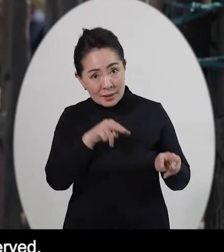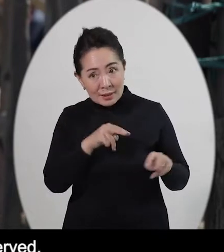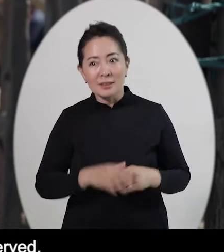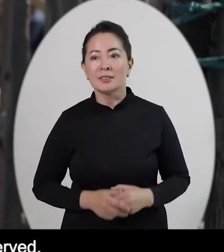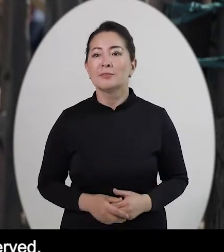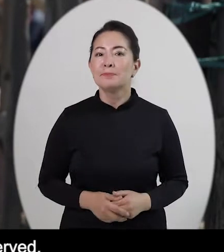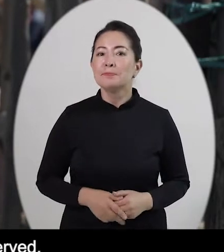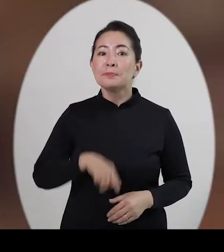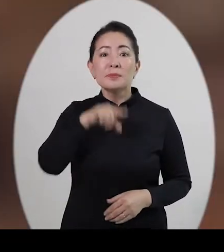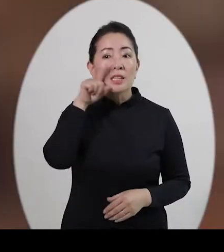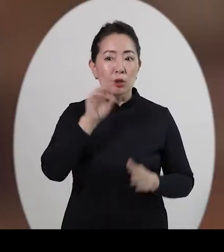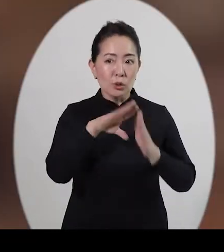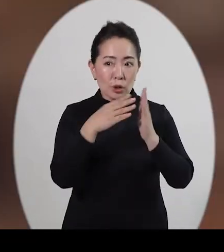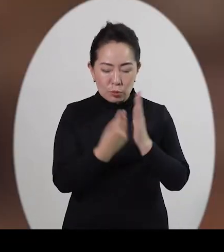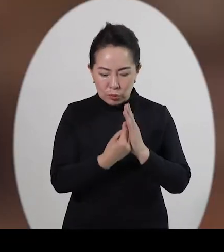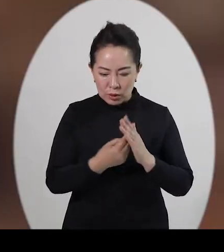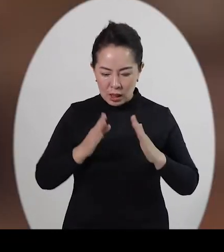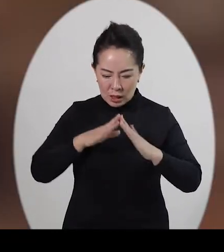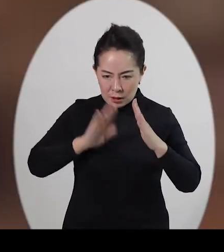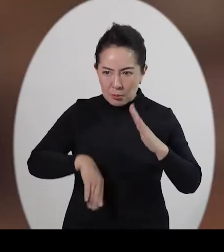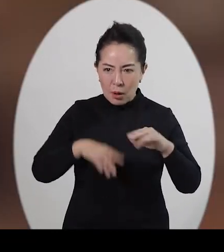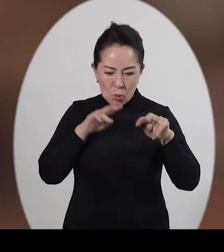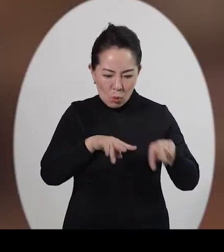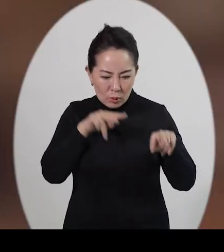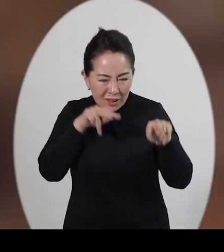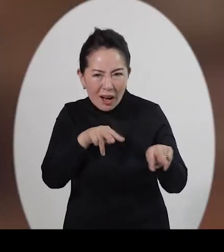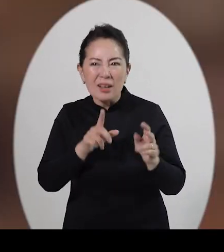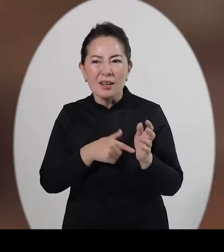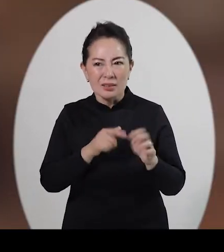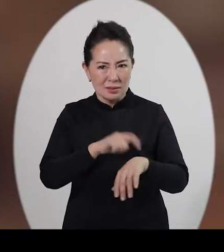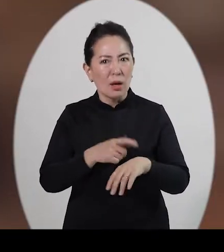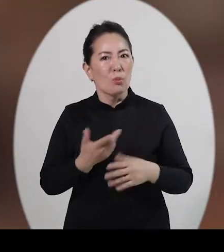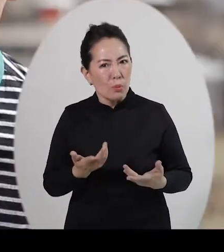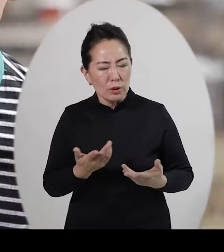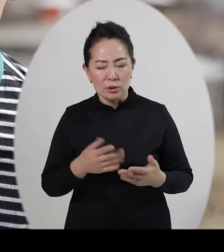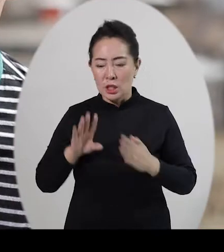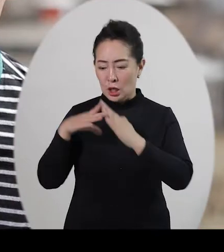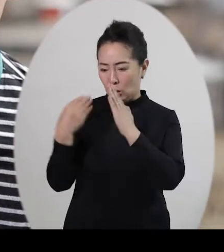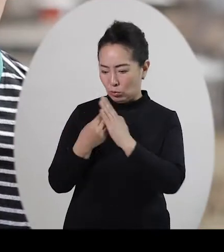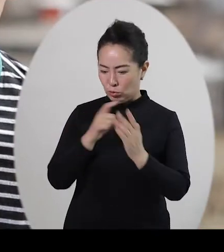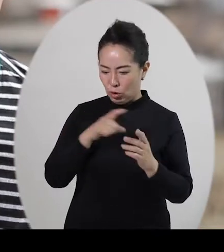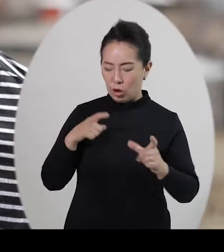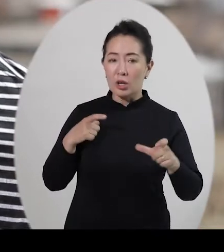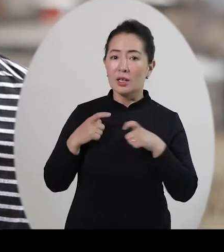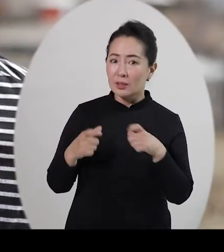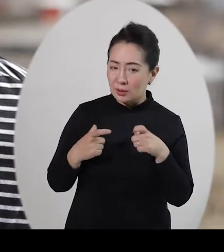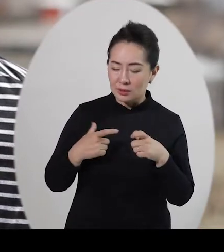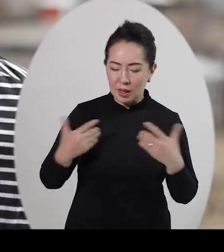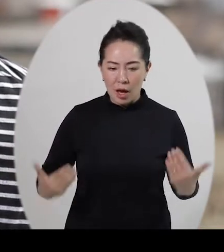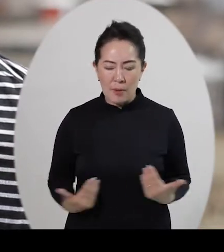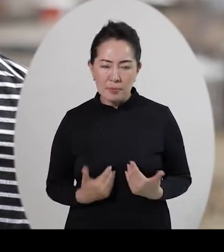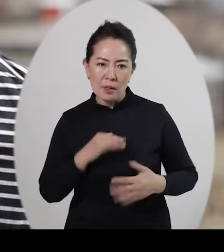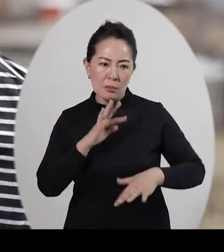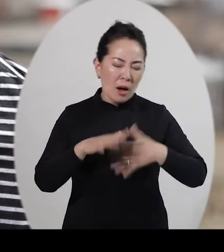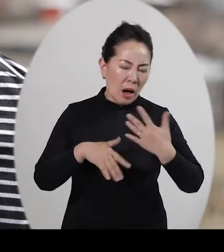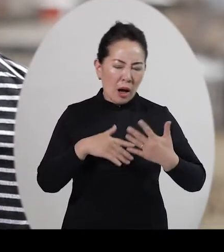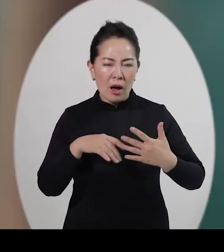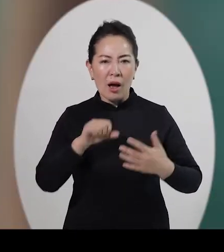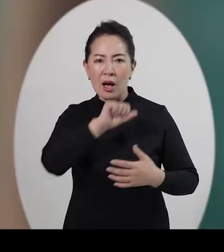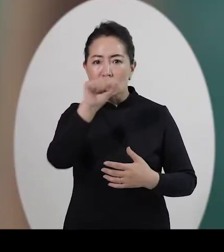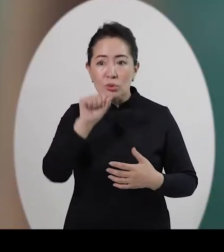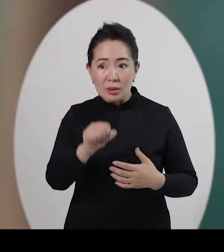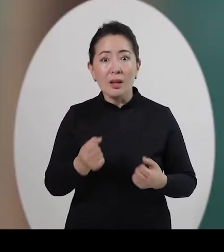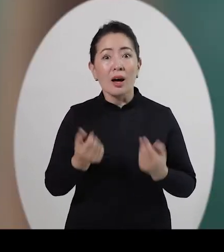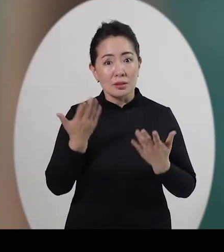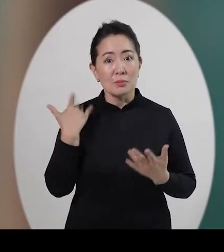байдал ажиглагдсан. Залуу гэр бүлүүд гэрээ нөхцөл хүүхдэд харах шаардлагатай болсон. Тухайн гэр бүлд эдийн засаг амьдралын хэм маягийн